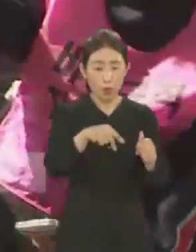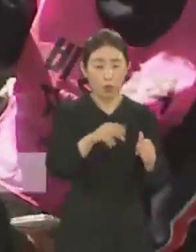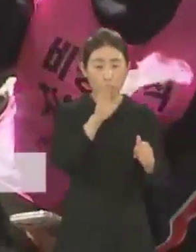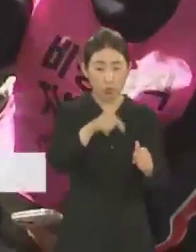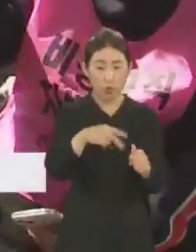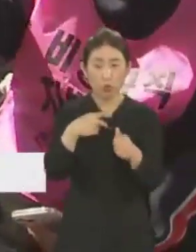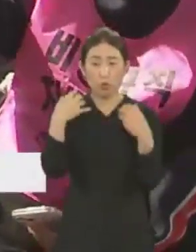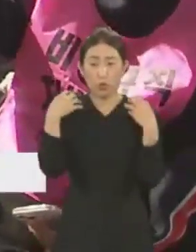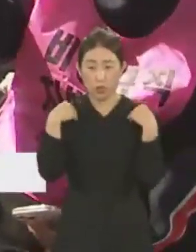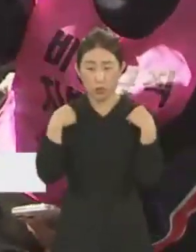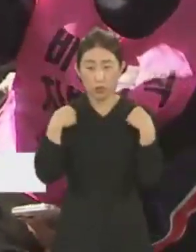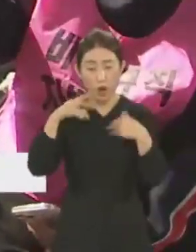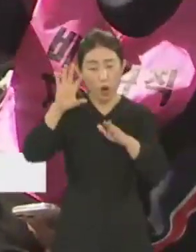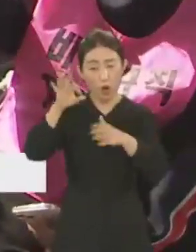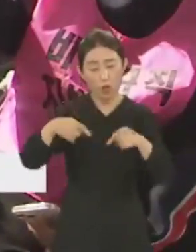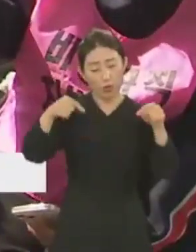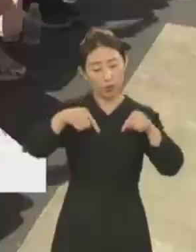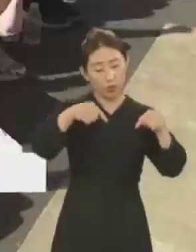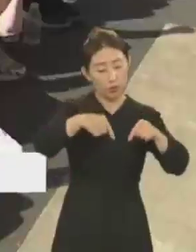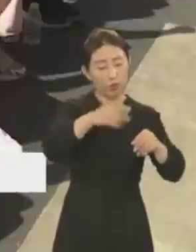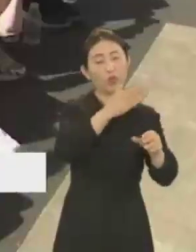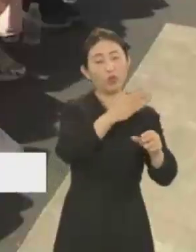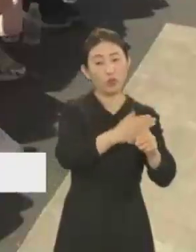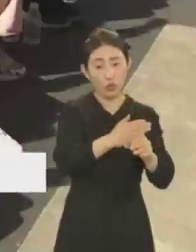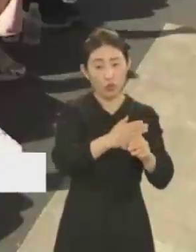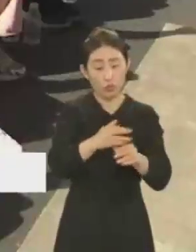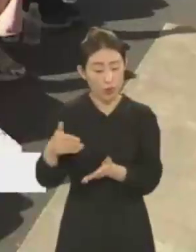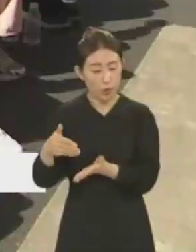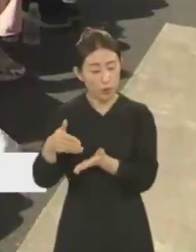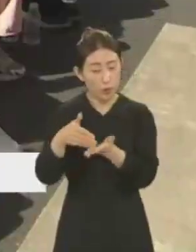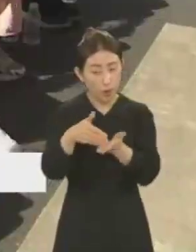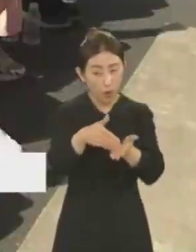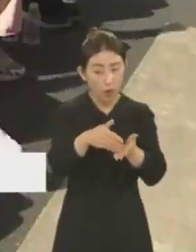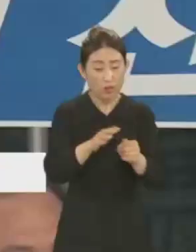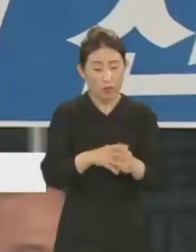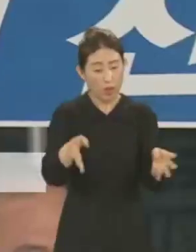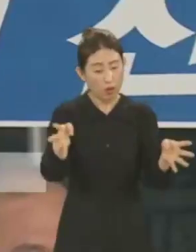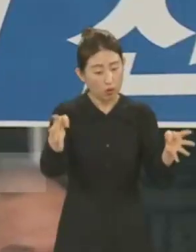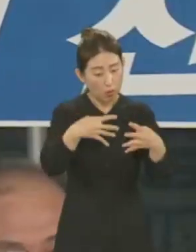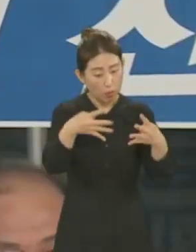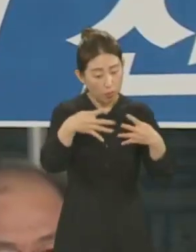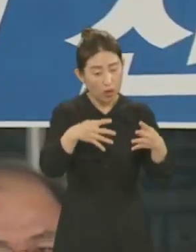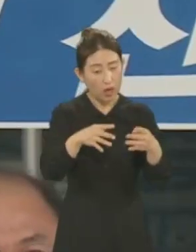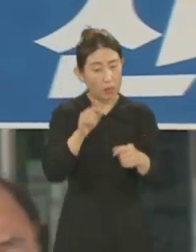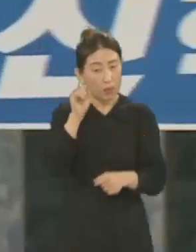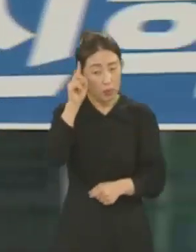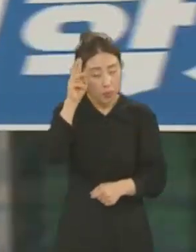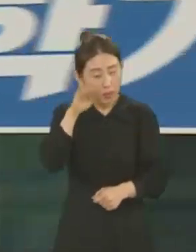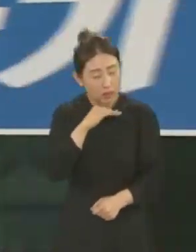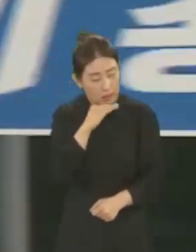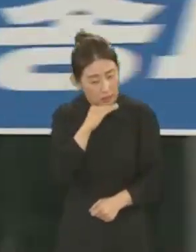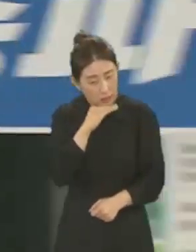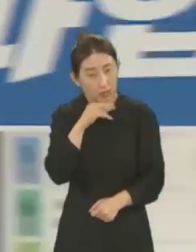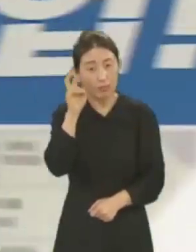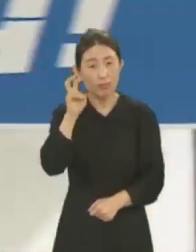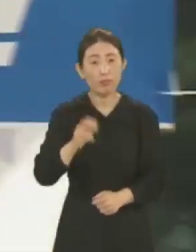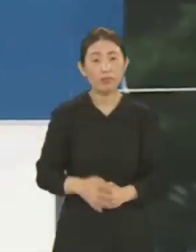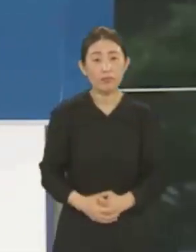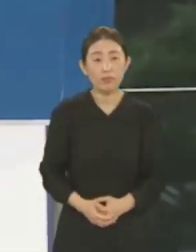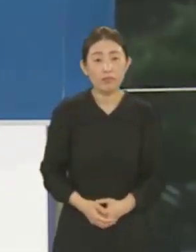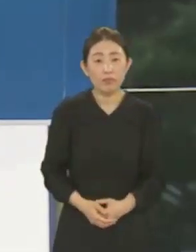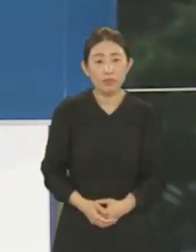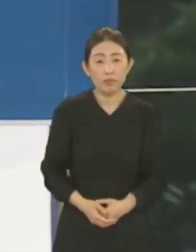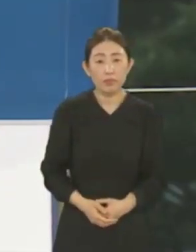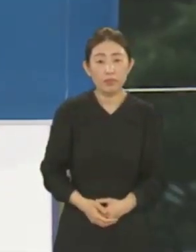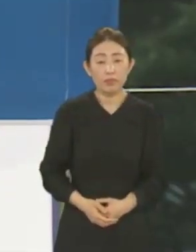교육청이 함께 인근교섭 협의를 진행 중인 상황으로 요구사항을 좁히는 데는 상당한 시일이 걸릴 것으로 예상됩니다 TJB